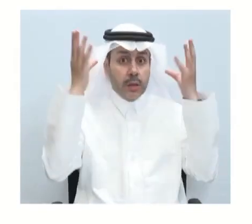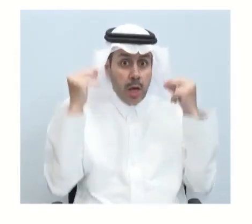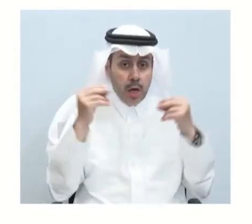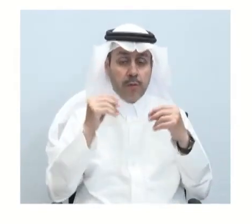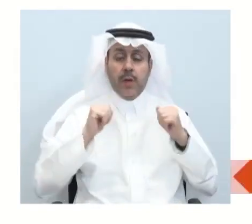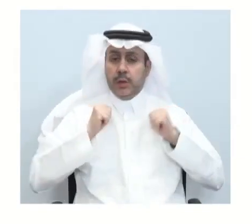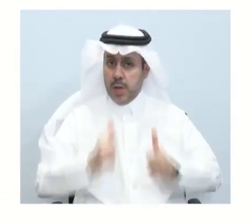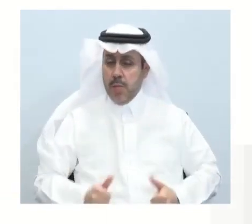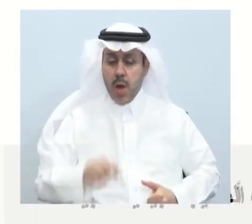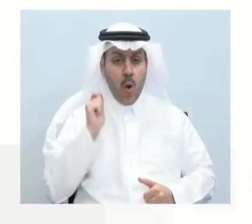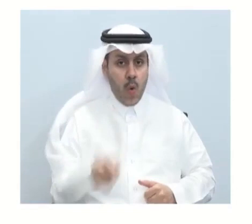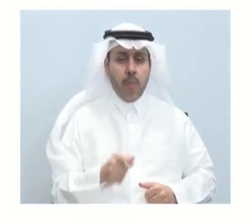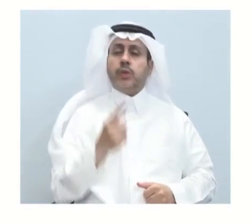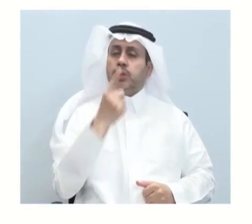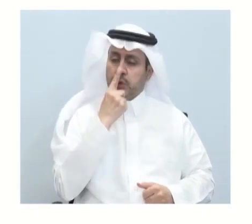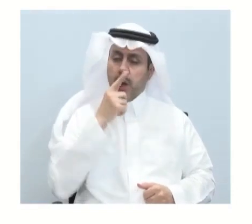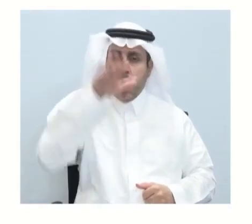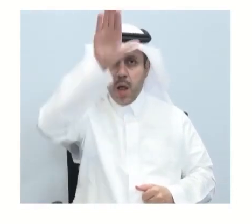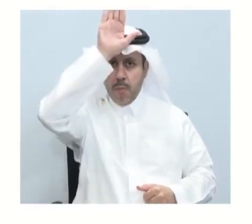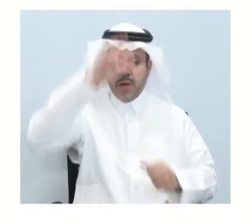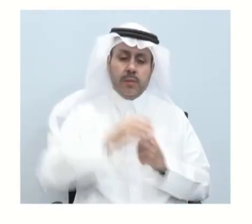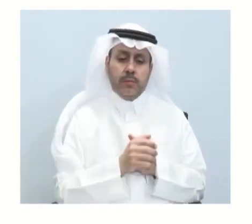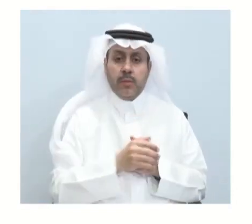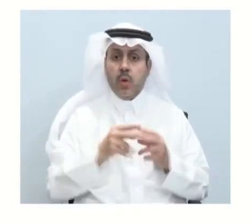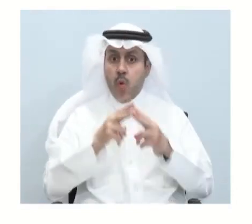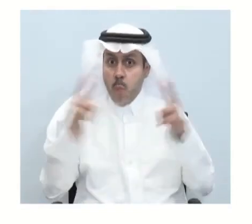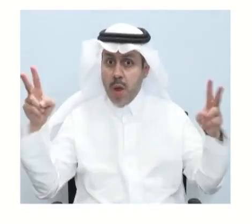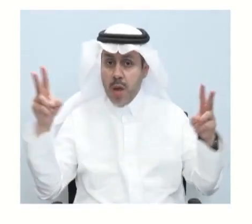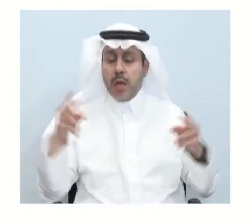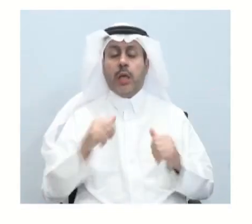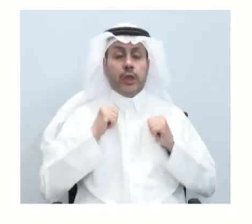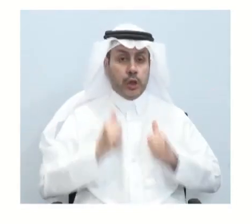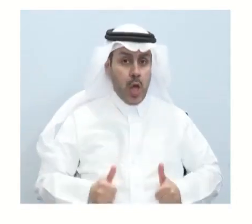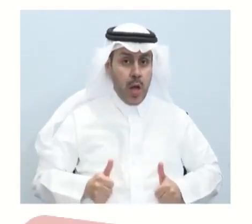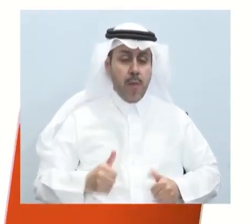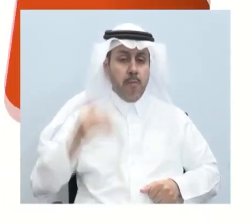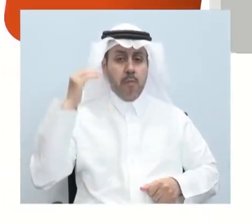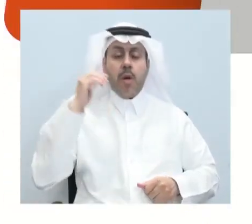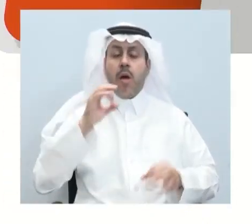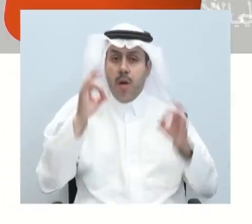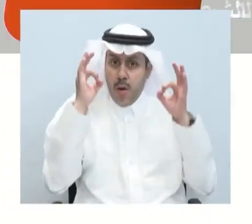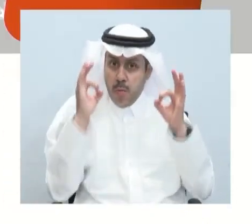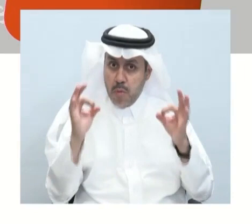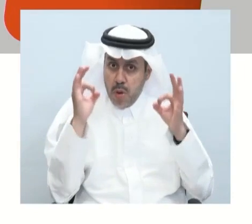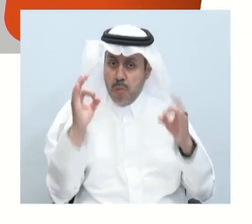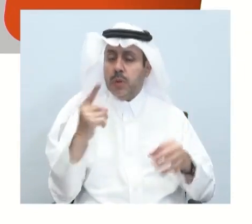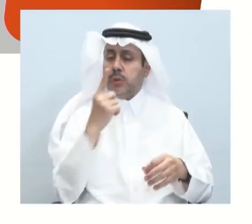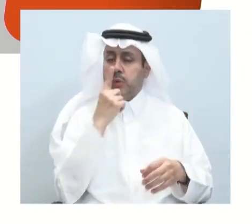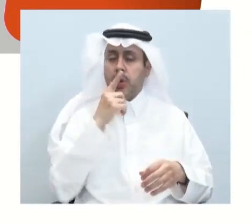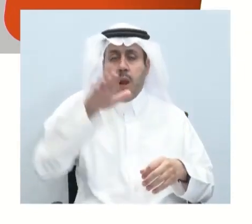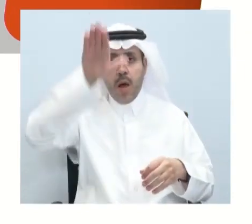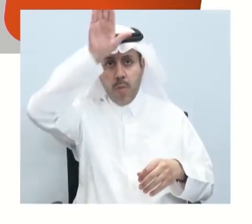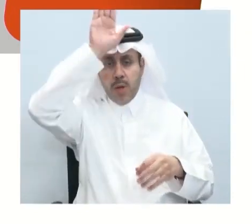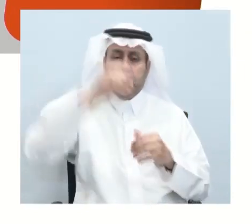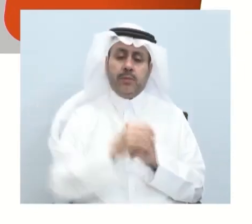حكم البيعه وثالثا ان يبين الطالب اهميه البيعه الشرعيه هذا مدخل مهم